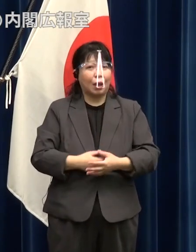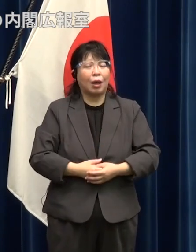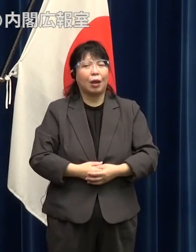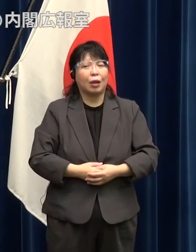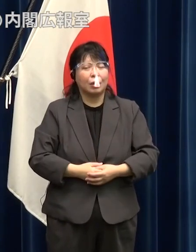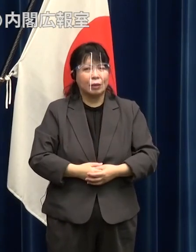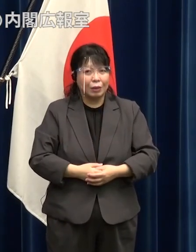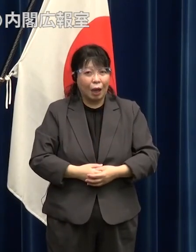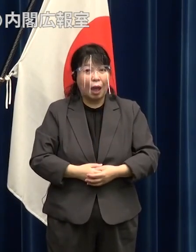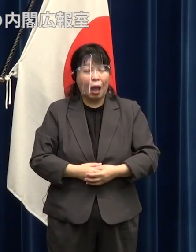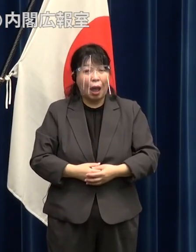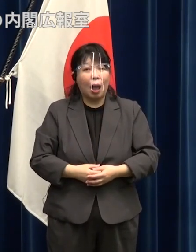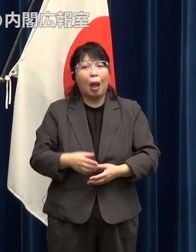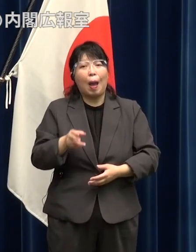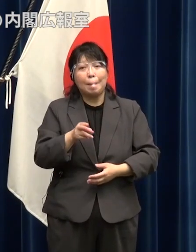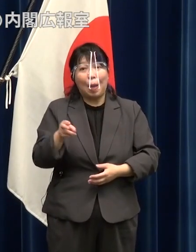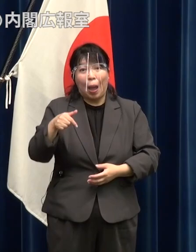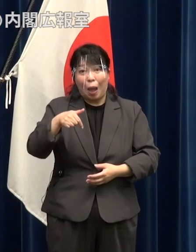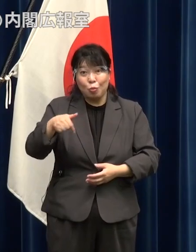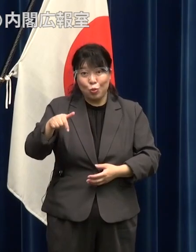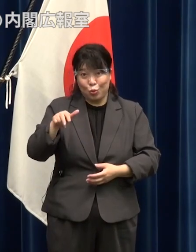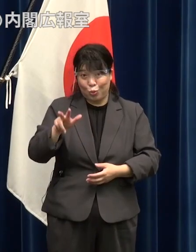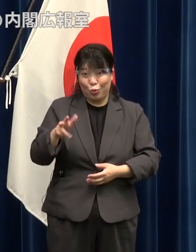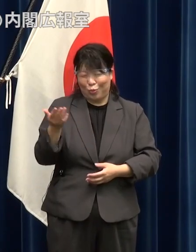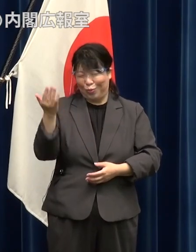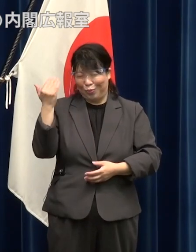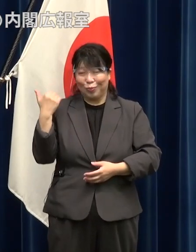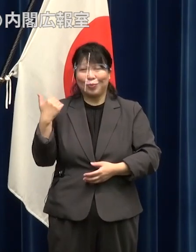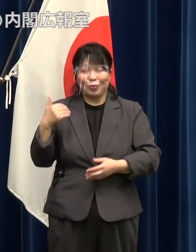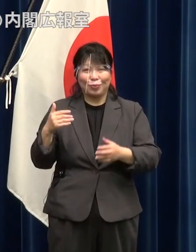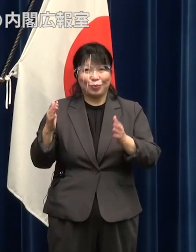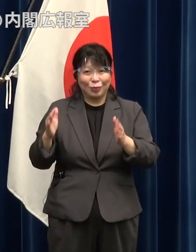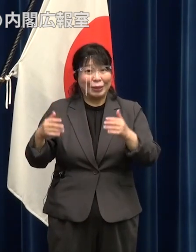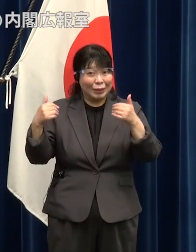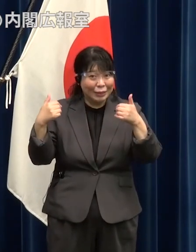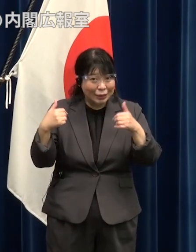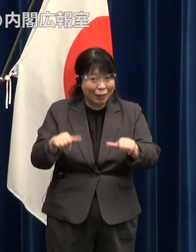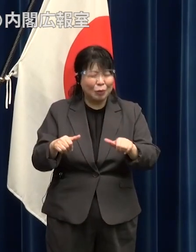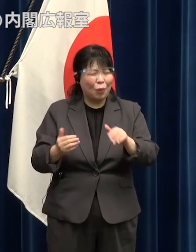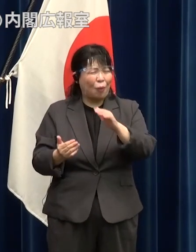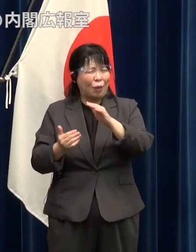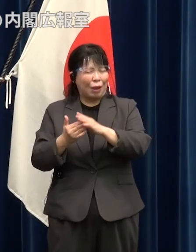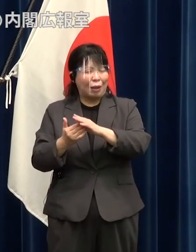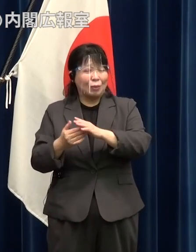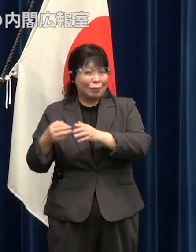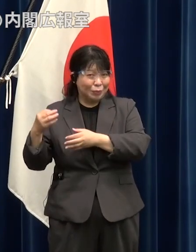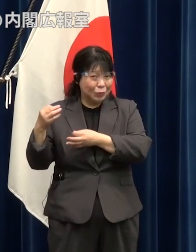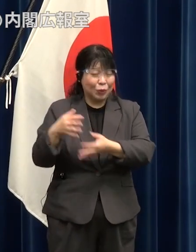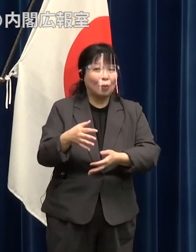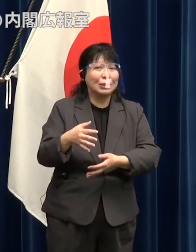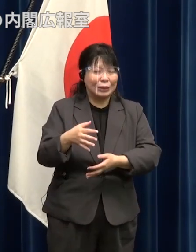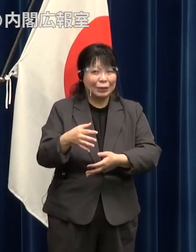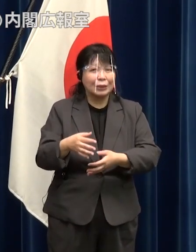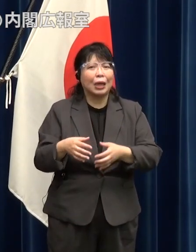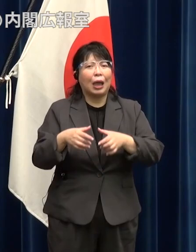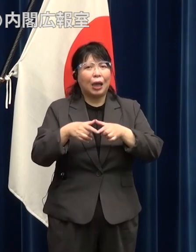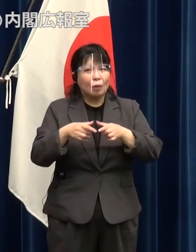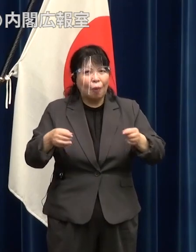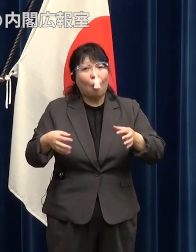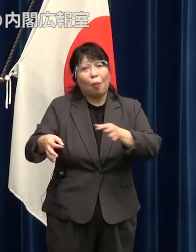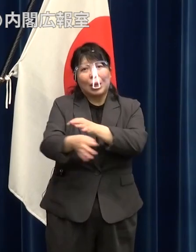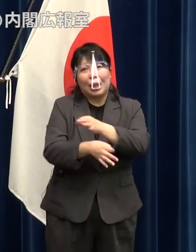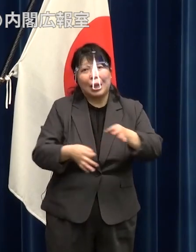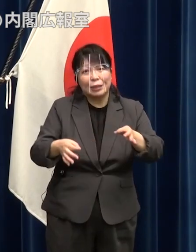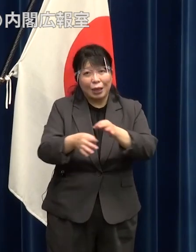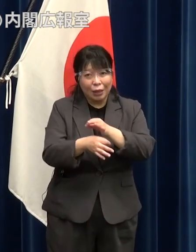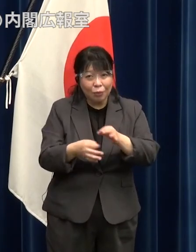に匹敵する過去最高水準の投資であり名実ともに日本経済を新た